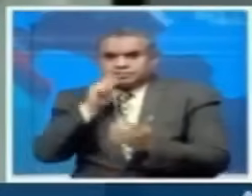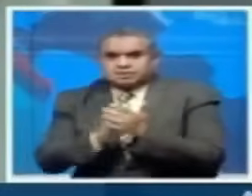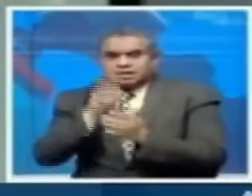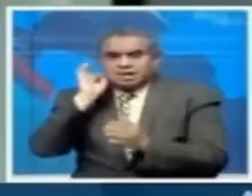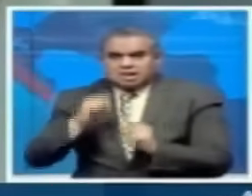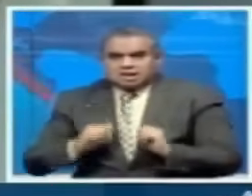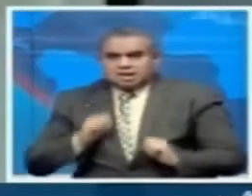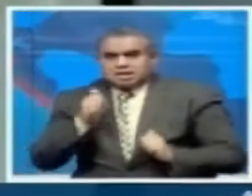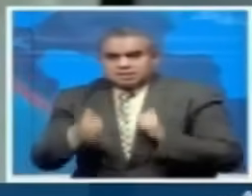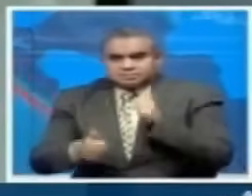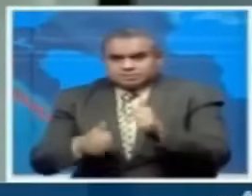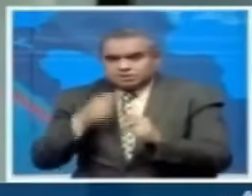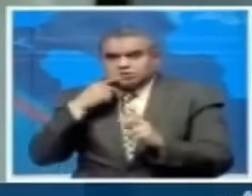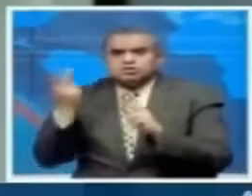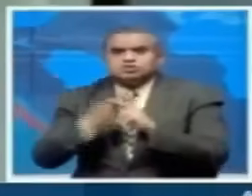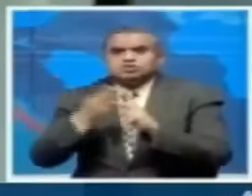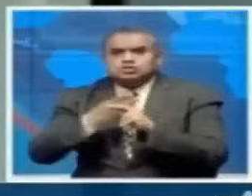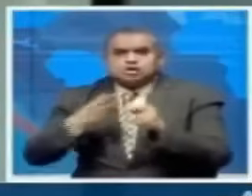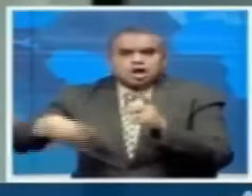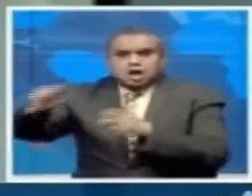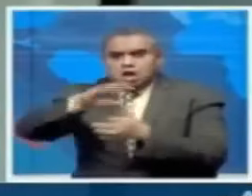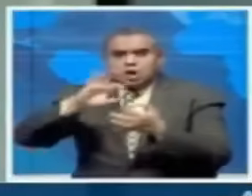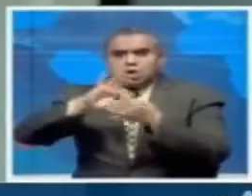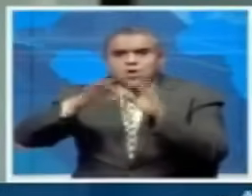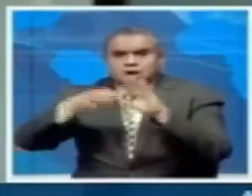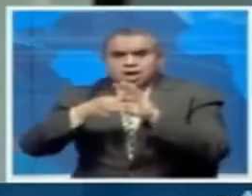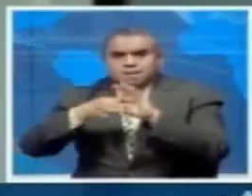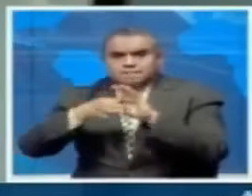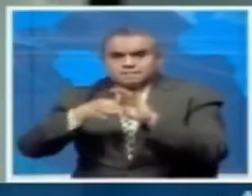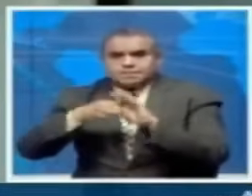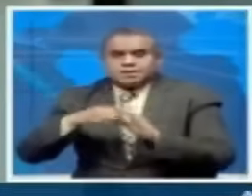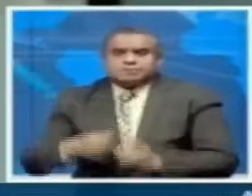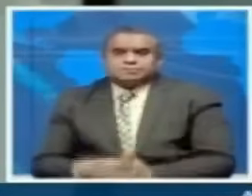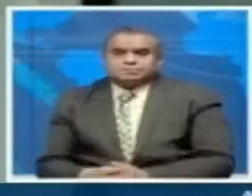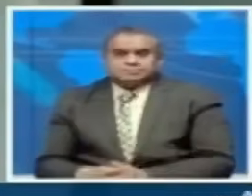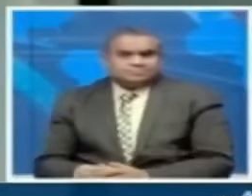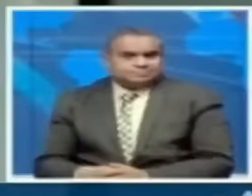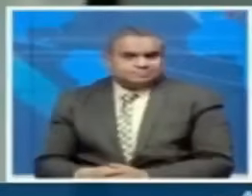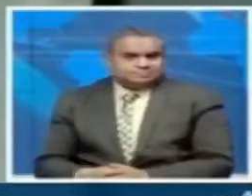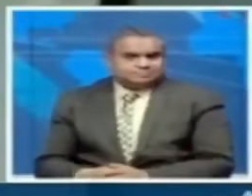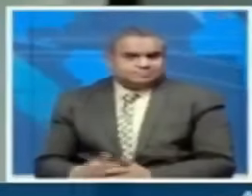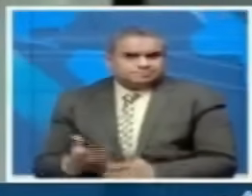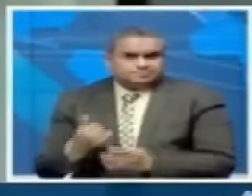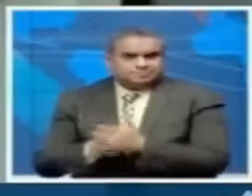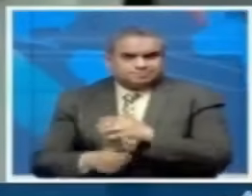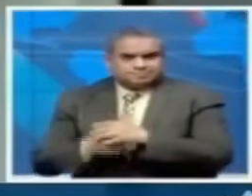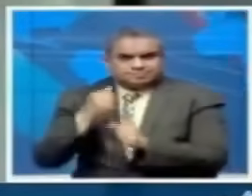نشارك كمجتمع مدني بنقول مش عشان حاجة، لا، عشان بلدنا، عشان مصر،